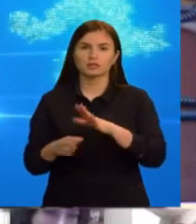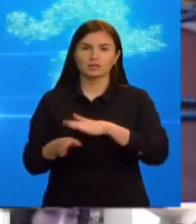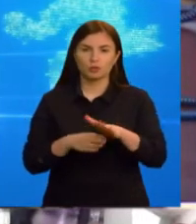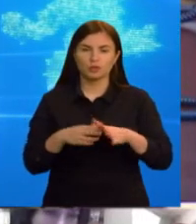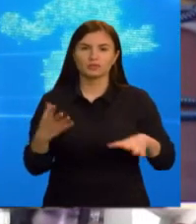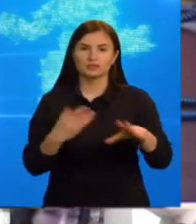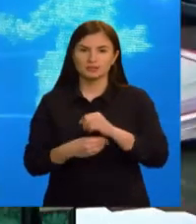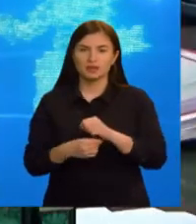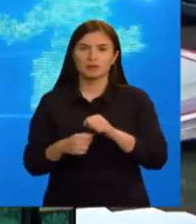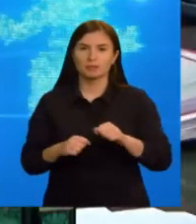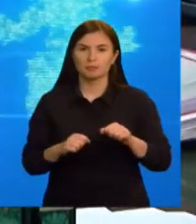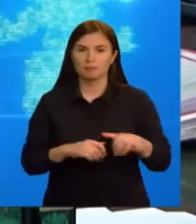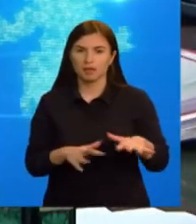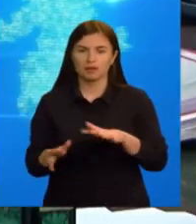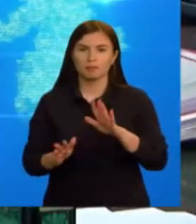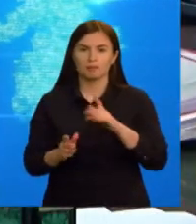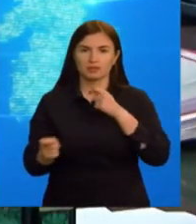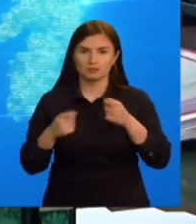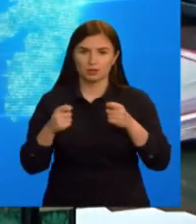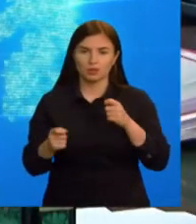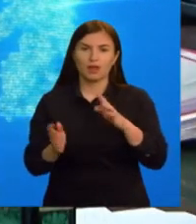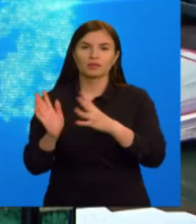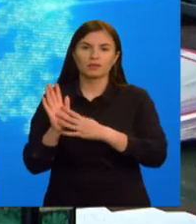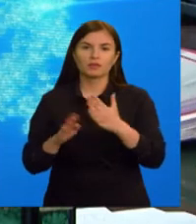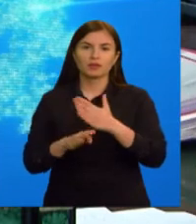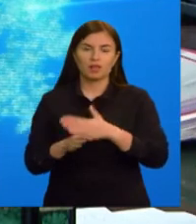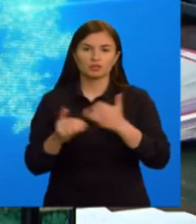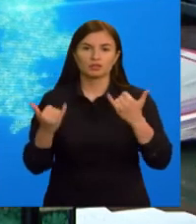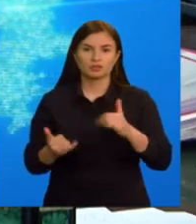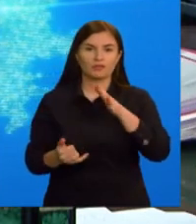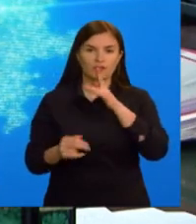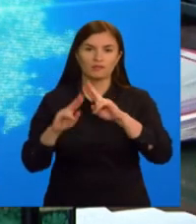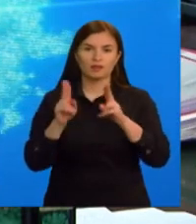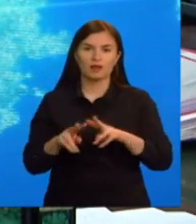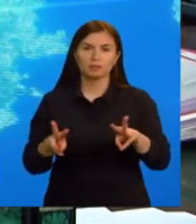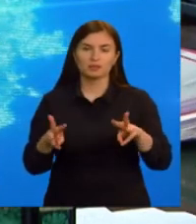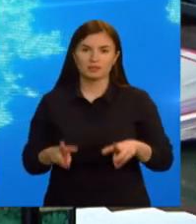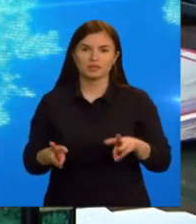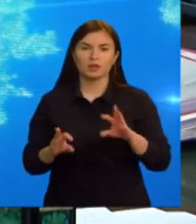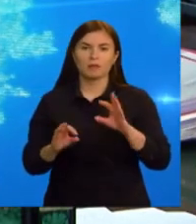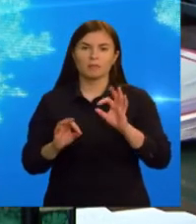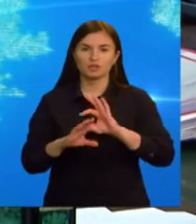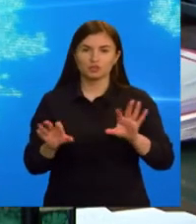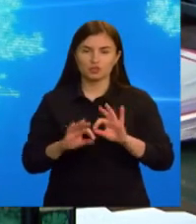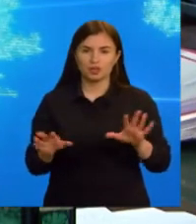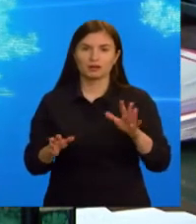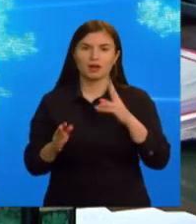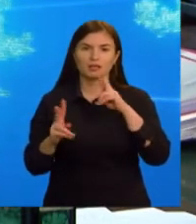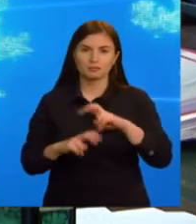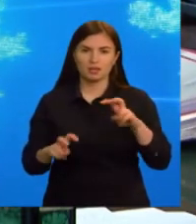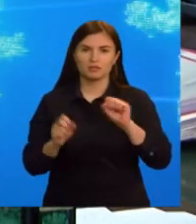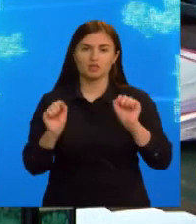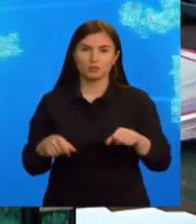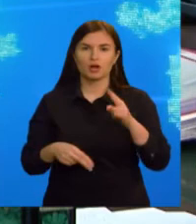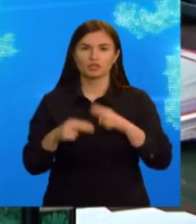мер предосторожности. По девятиклассникам в настоящее время Федеральным министерством просвещения рассматривается возможность окончания